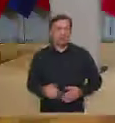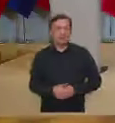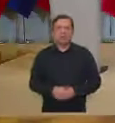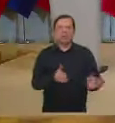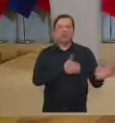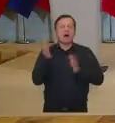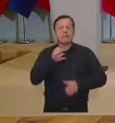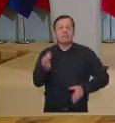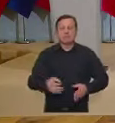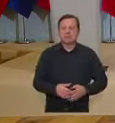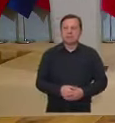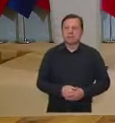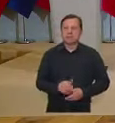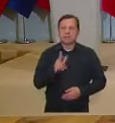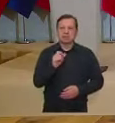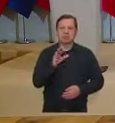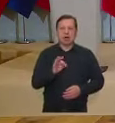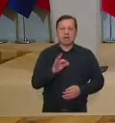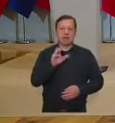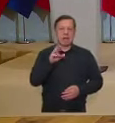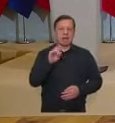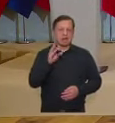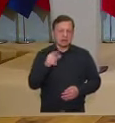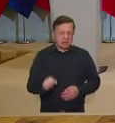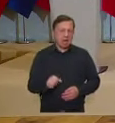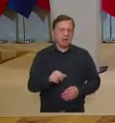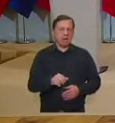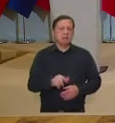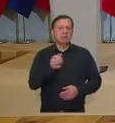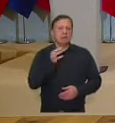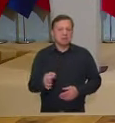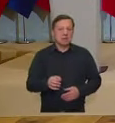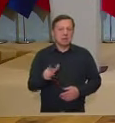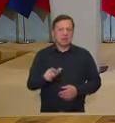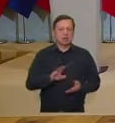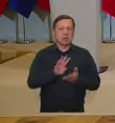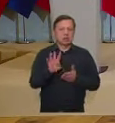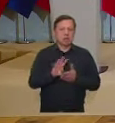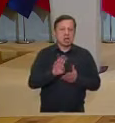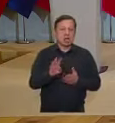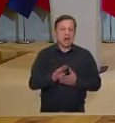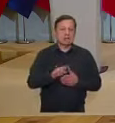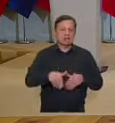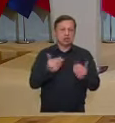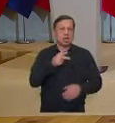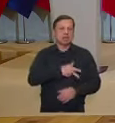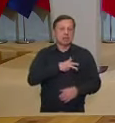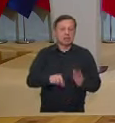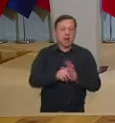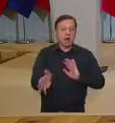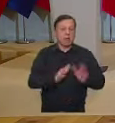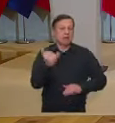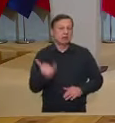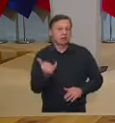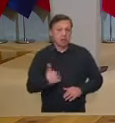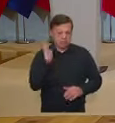Proszę o następne pytanie. Krzysztof Berenda z Radia RMF FM pyta o to, czy będzie wydłużenie 14-dniowego zasiłku na opiekę nad dziećmi w związku